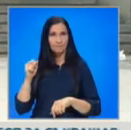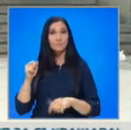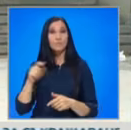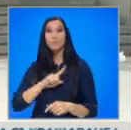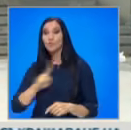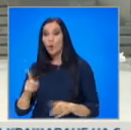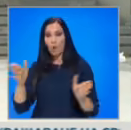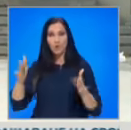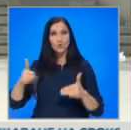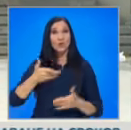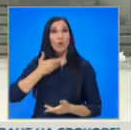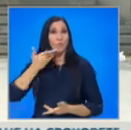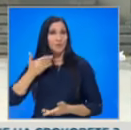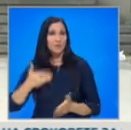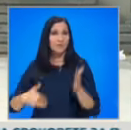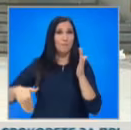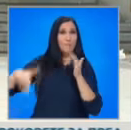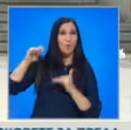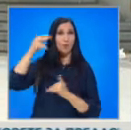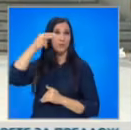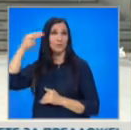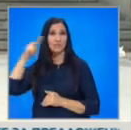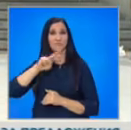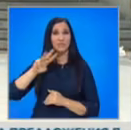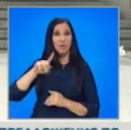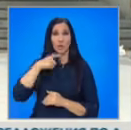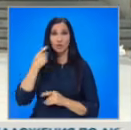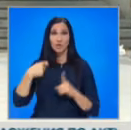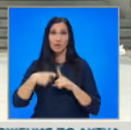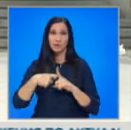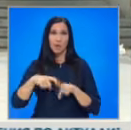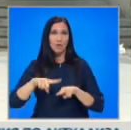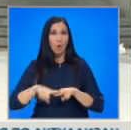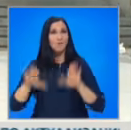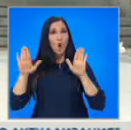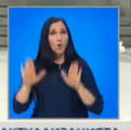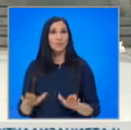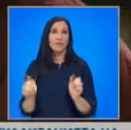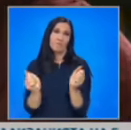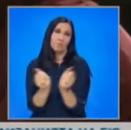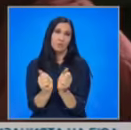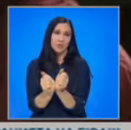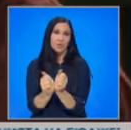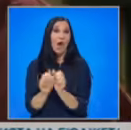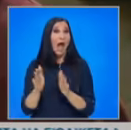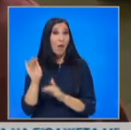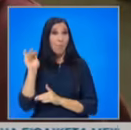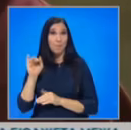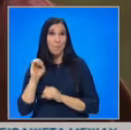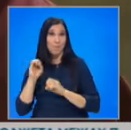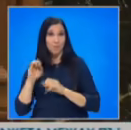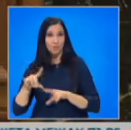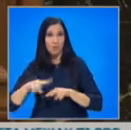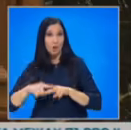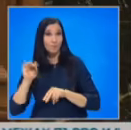До окончателното произнасяне на по-горната инстанция 23-годишният Кристиян Николов ще остане под стража. Ако бъде пуснат, Николов